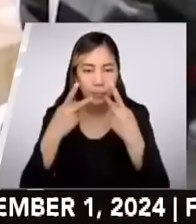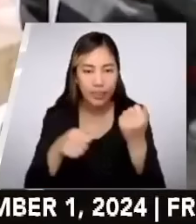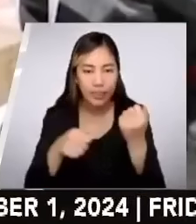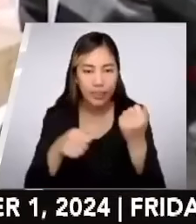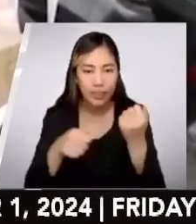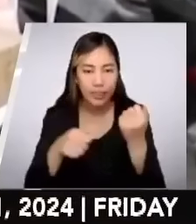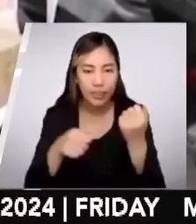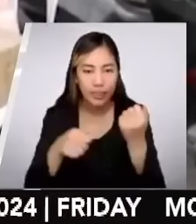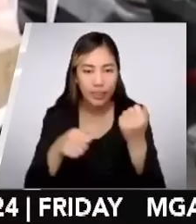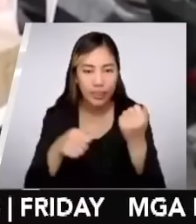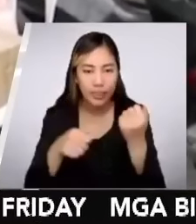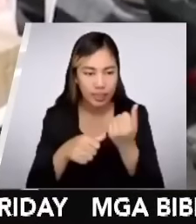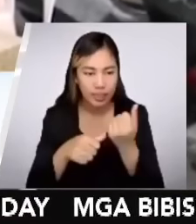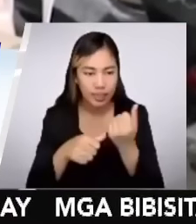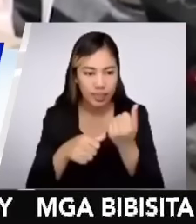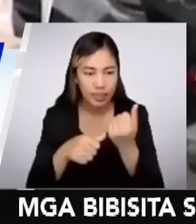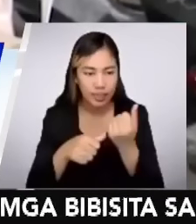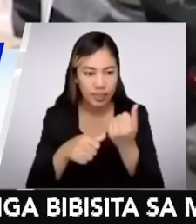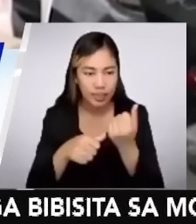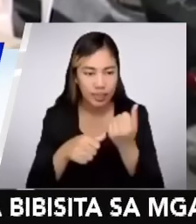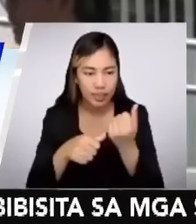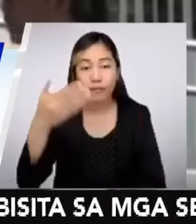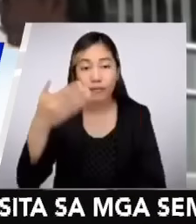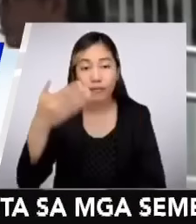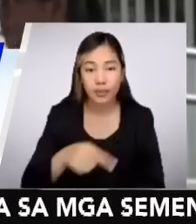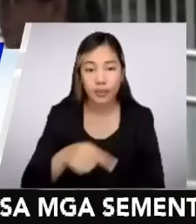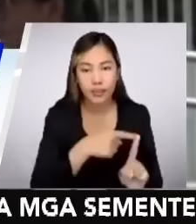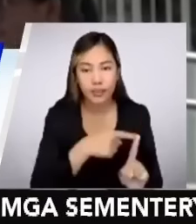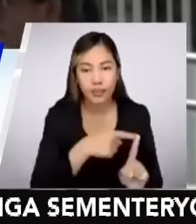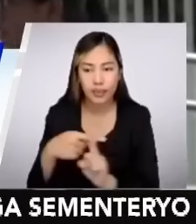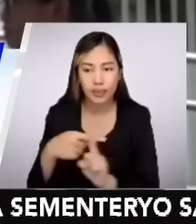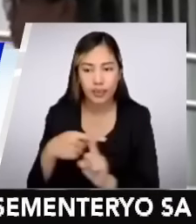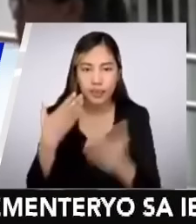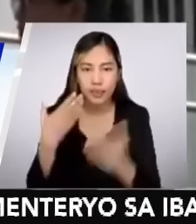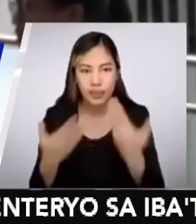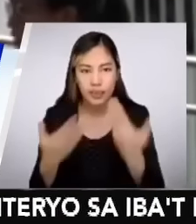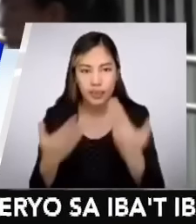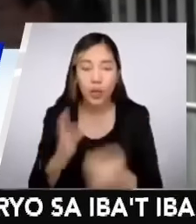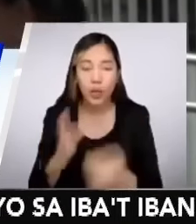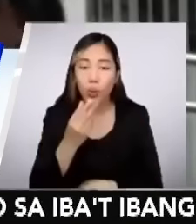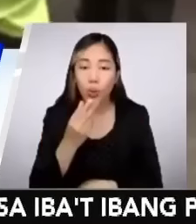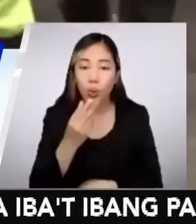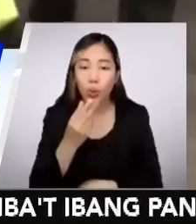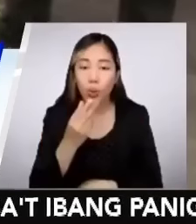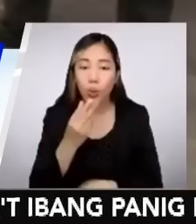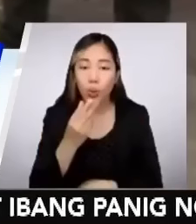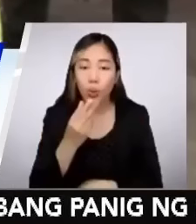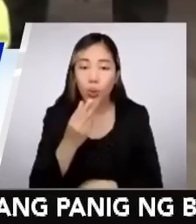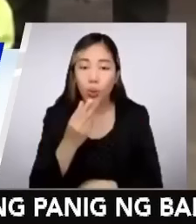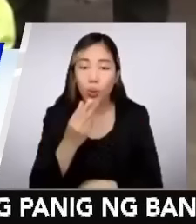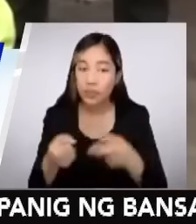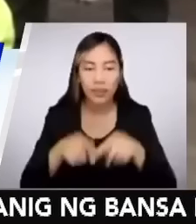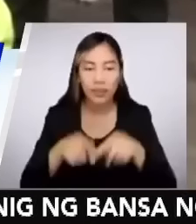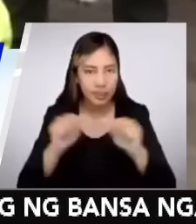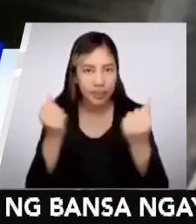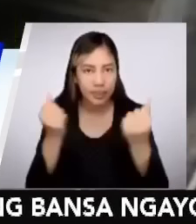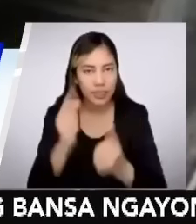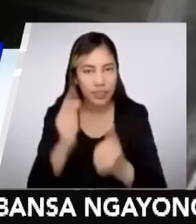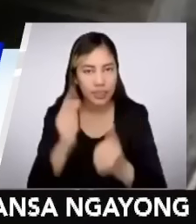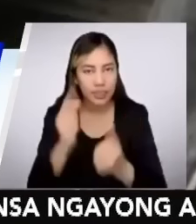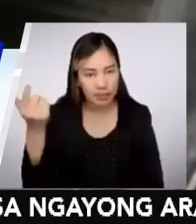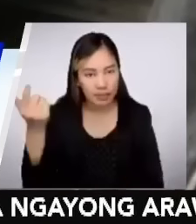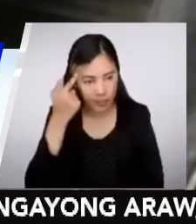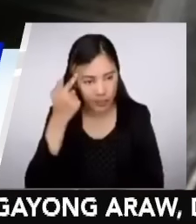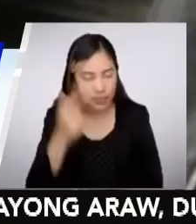station sa tapat mismo ng sementeryo. Minamandohan niya ng iba't ibang ahensya ng gobyerno o local government unit. Kabilang sa